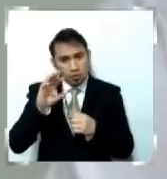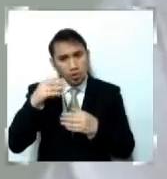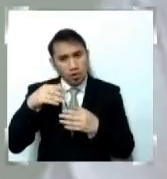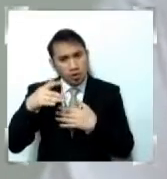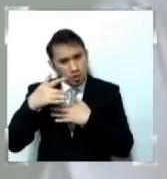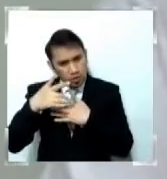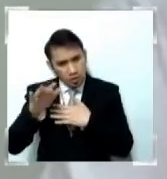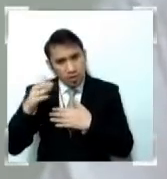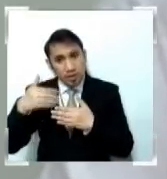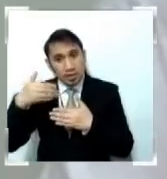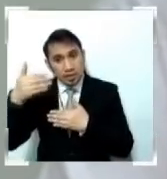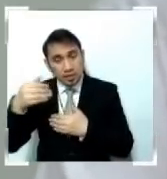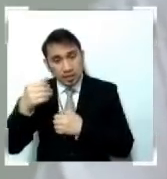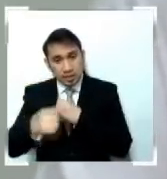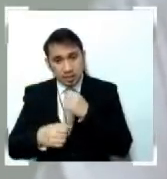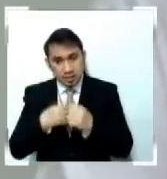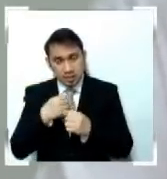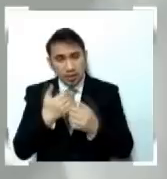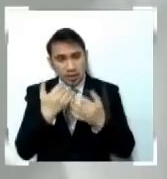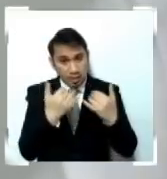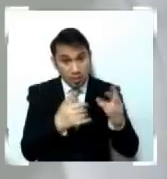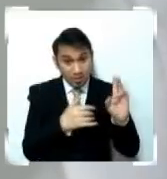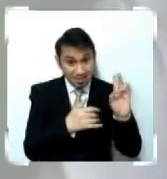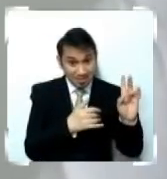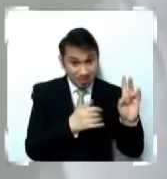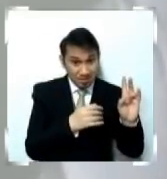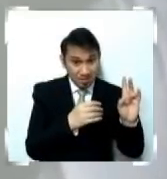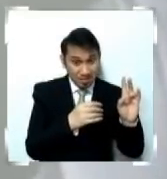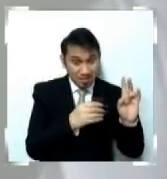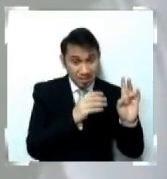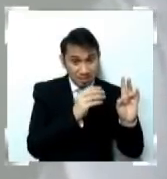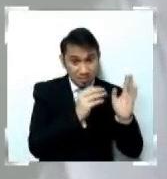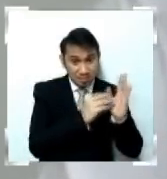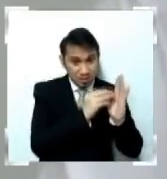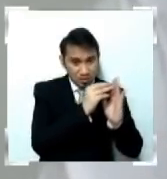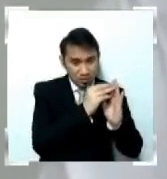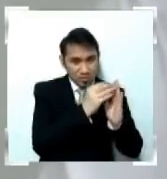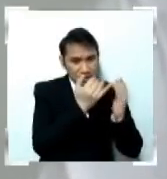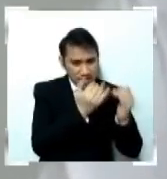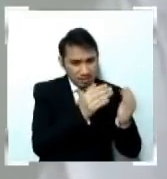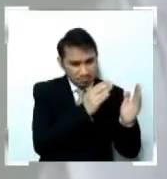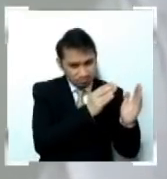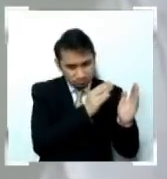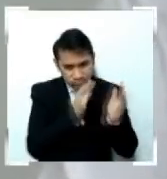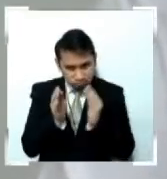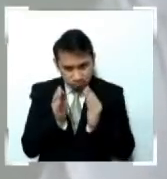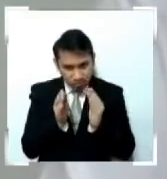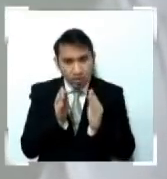Medyo rinifocus natin ito at ang target natin ay about